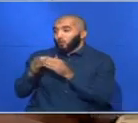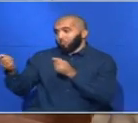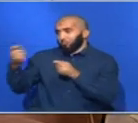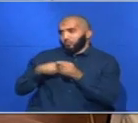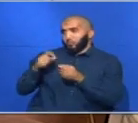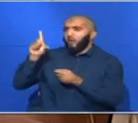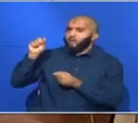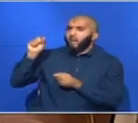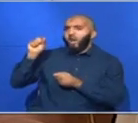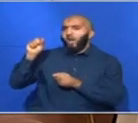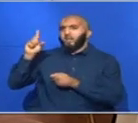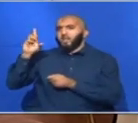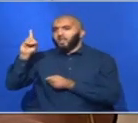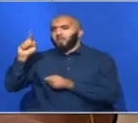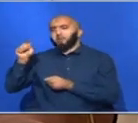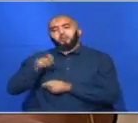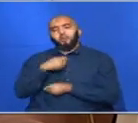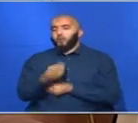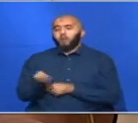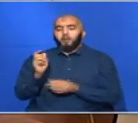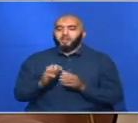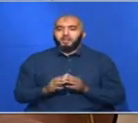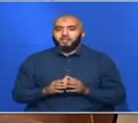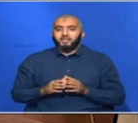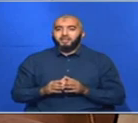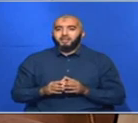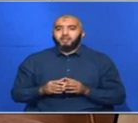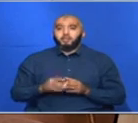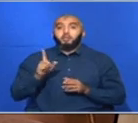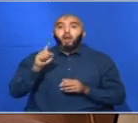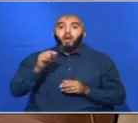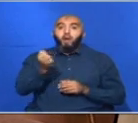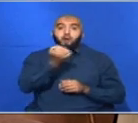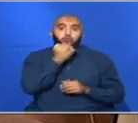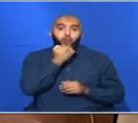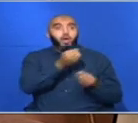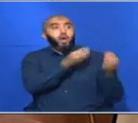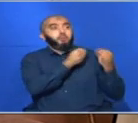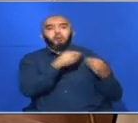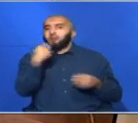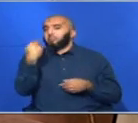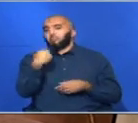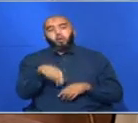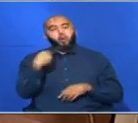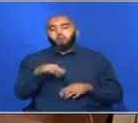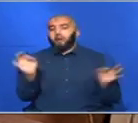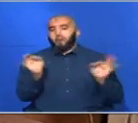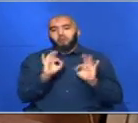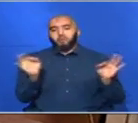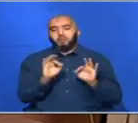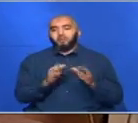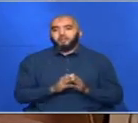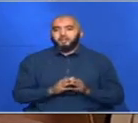من شك بانهم لن يفعلوا ذلك اطلاقا لكن هل عليك اثم في هذه القضيه ليس عليك والله اعلم بارك